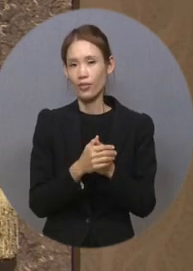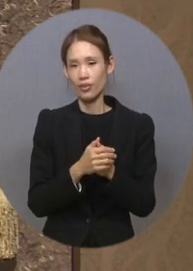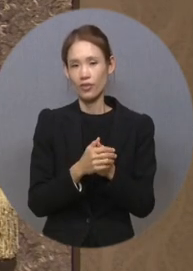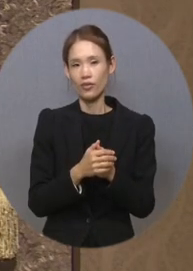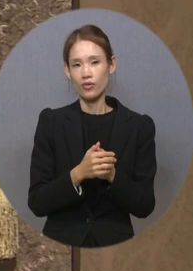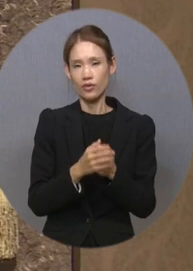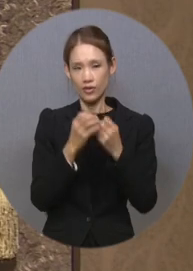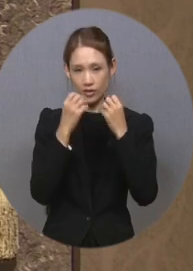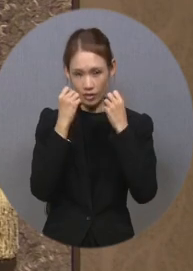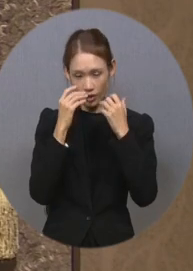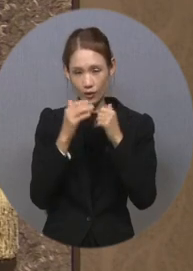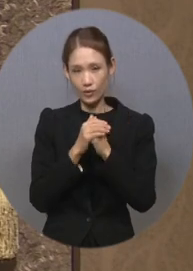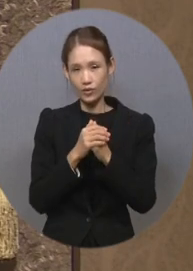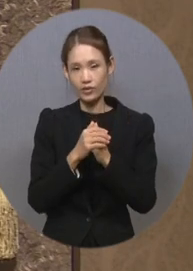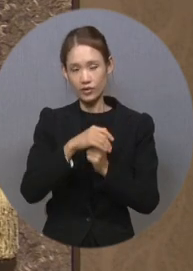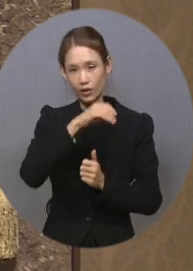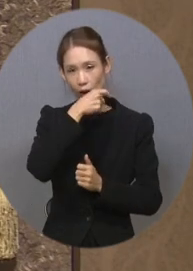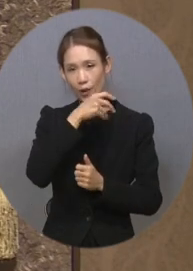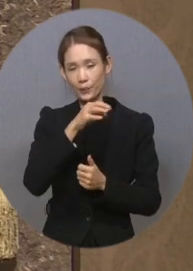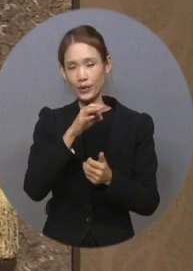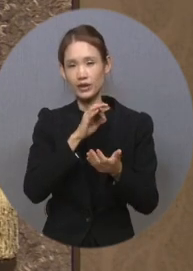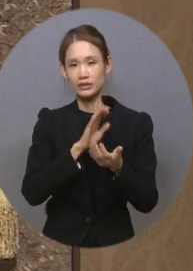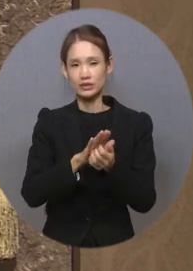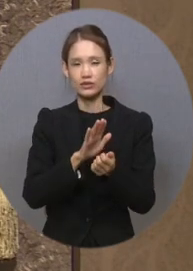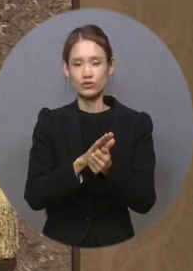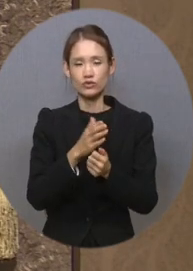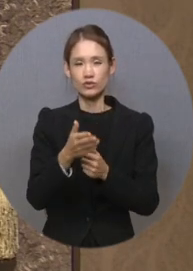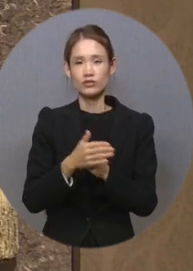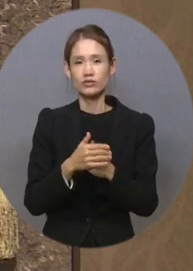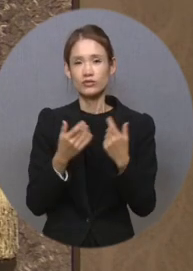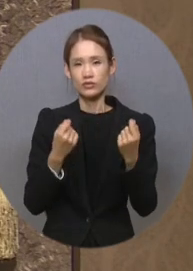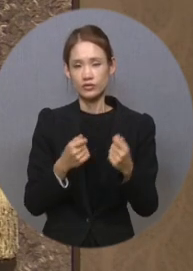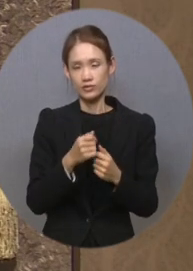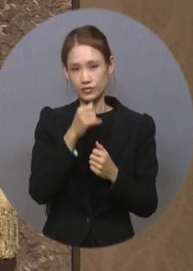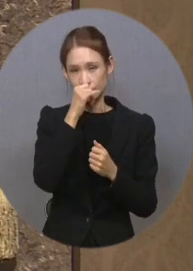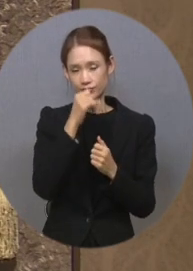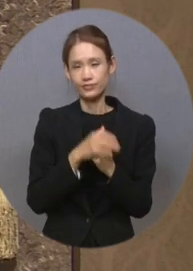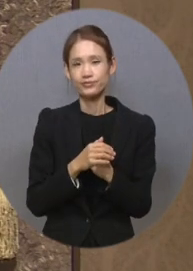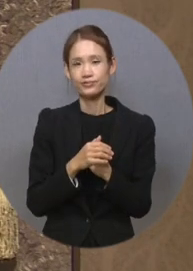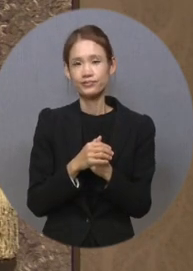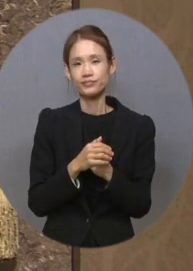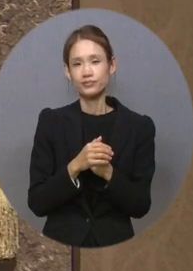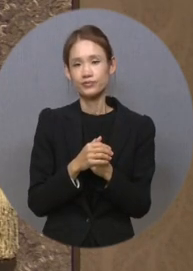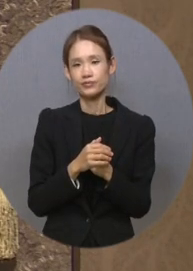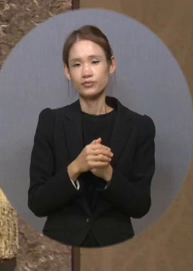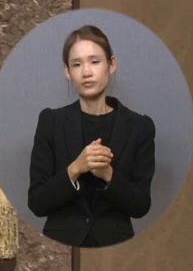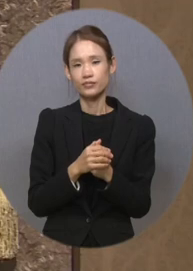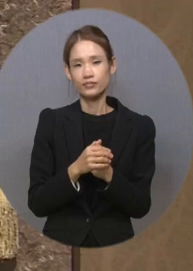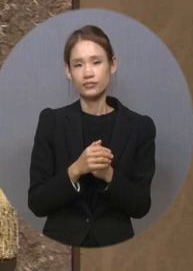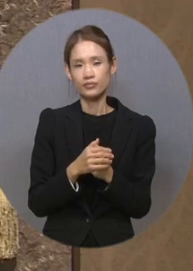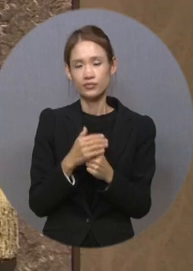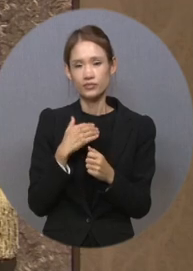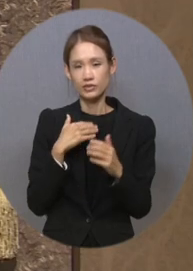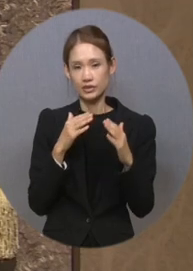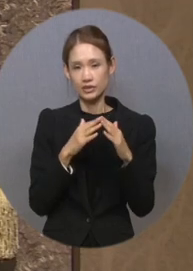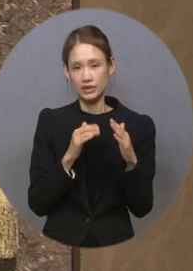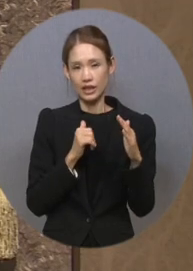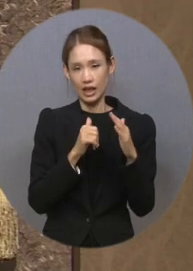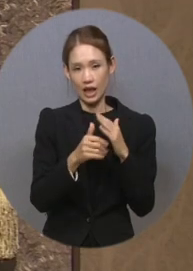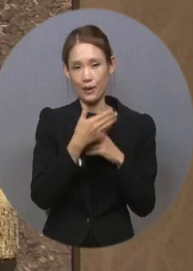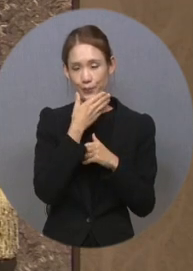시가 새로 이제 조금 경비 지원을 해드리는 뭐 그런 것들 좀 하고요. 최근에는 이제 제가